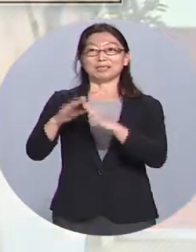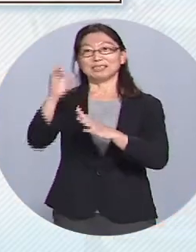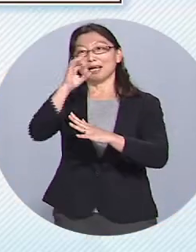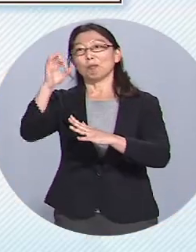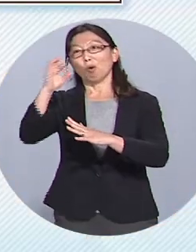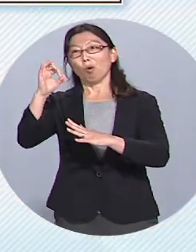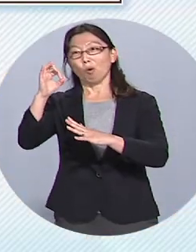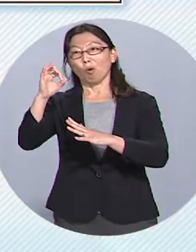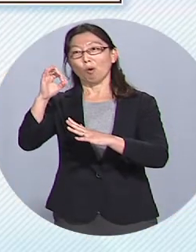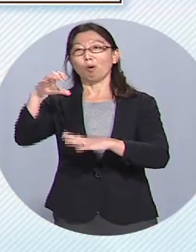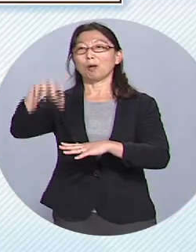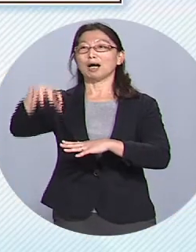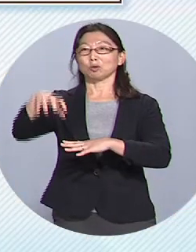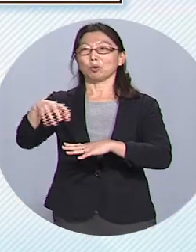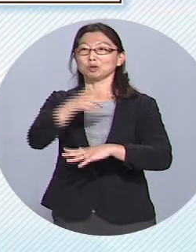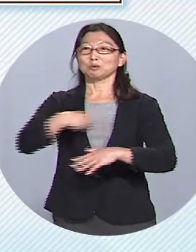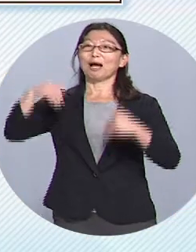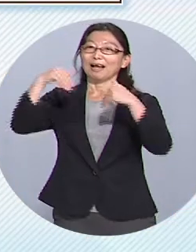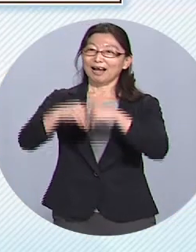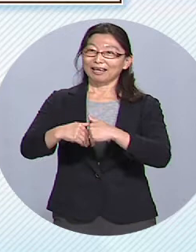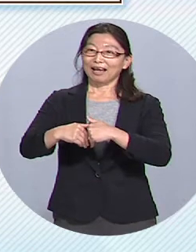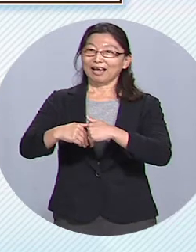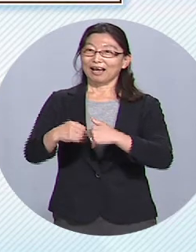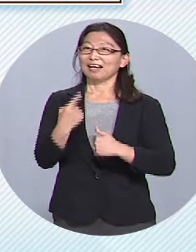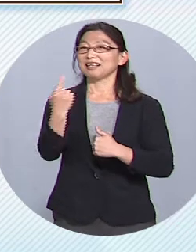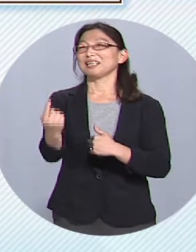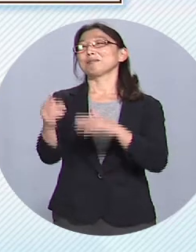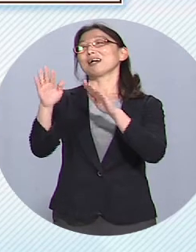私が行ってきたのは熊谷でございます